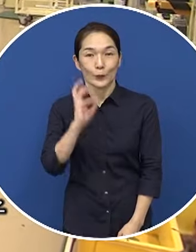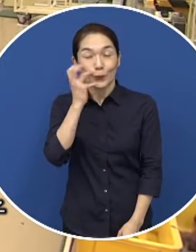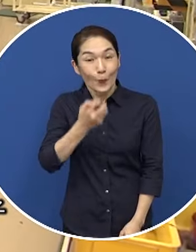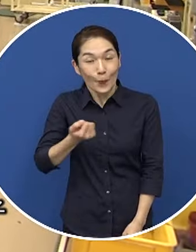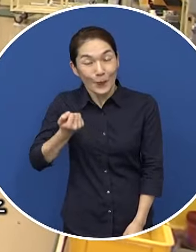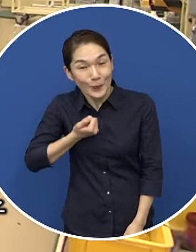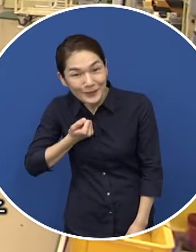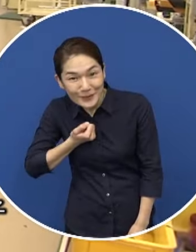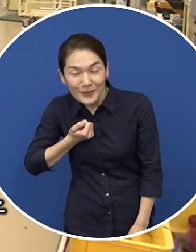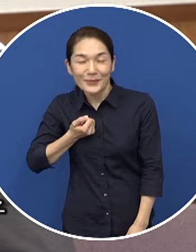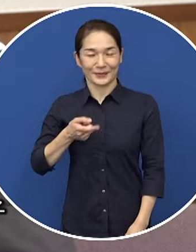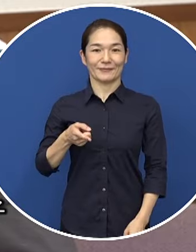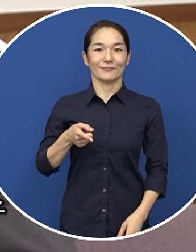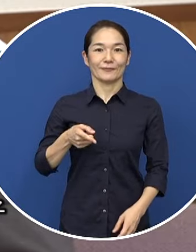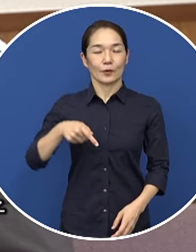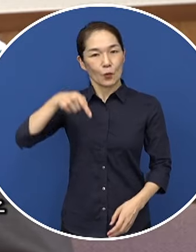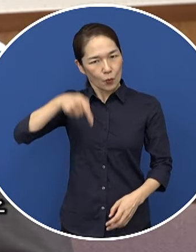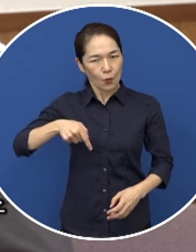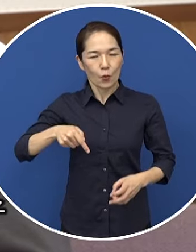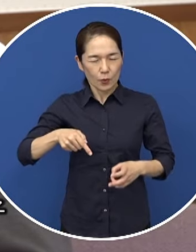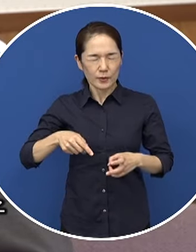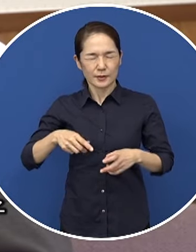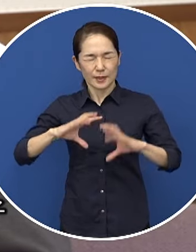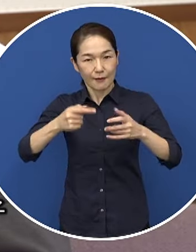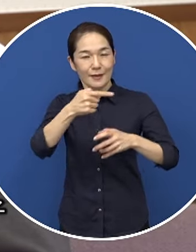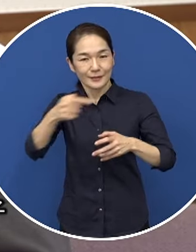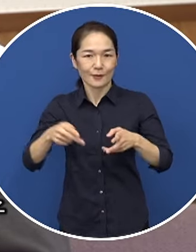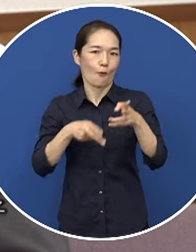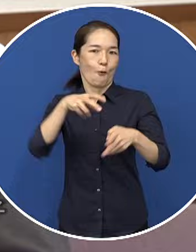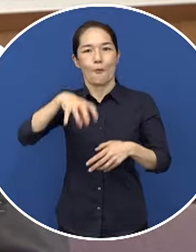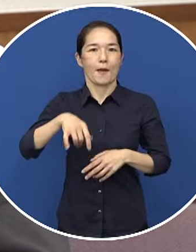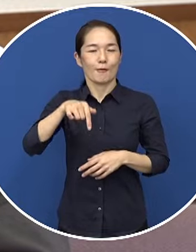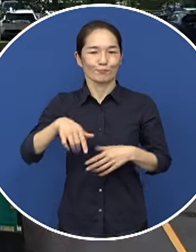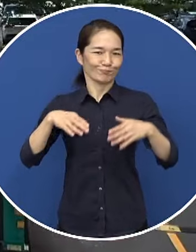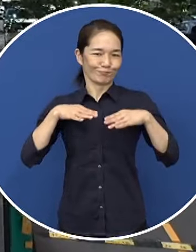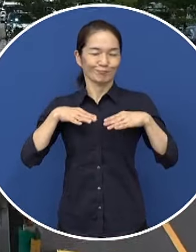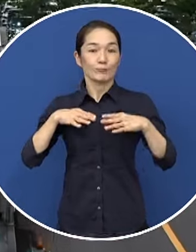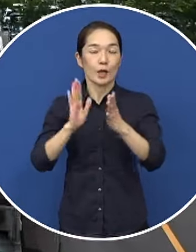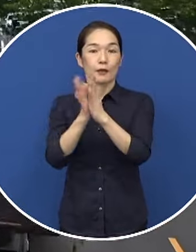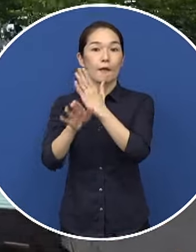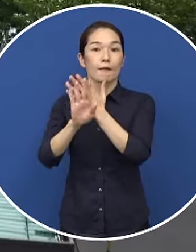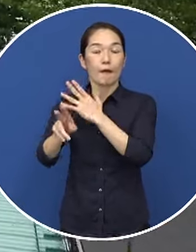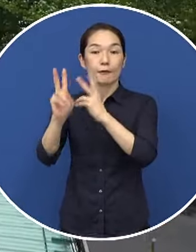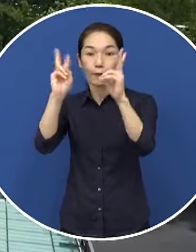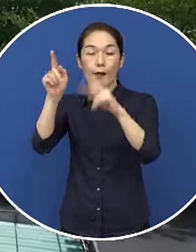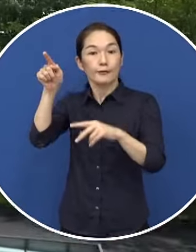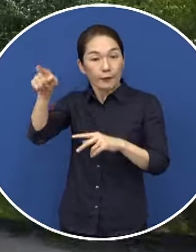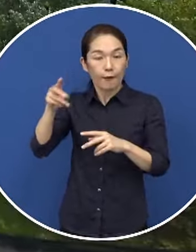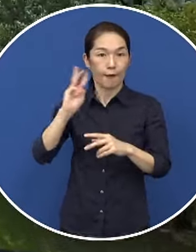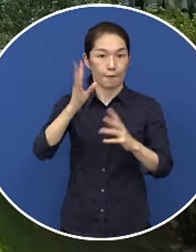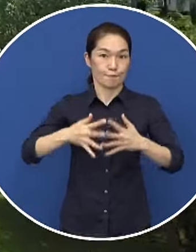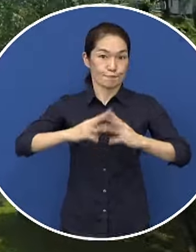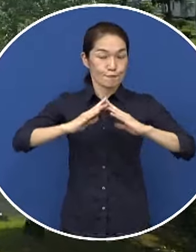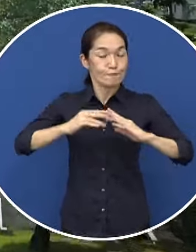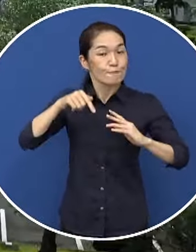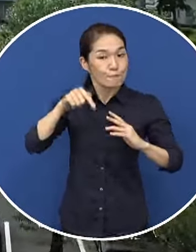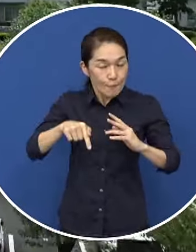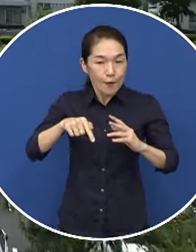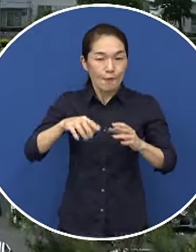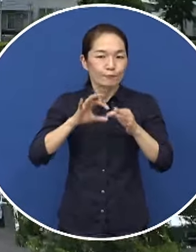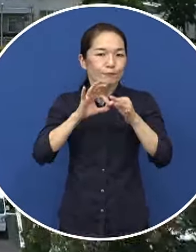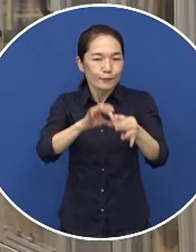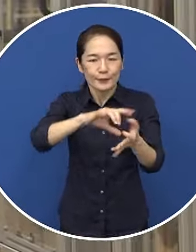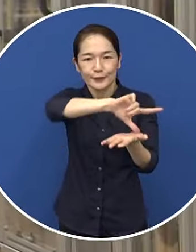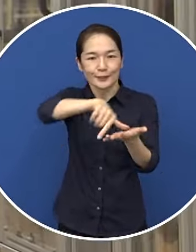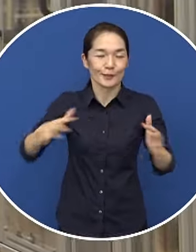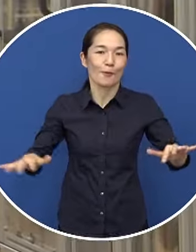すごい面白い。 ここ世界一の工場になります。 鹿児島に進出した企業、その企業が